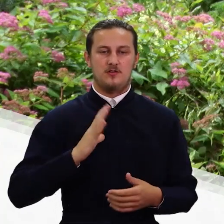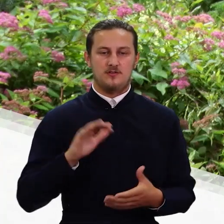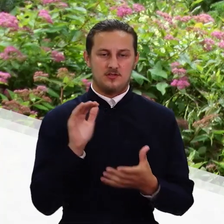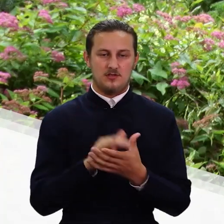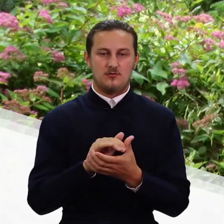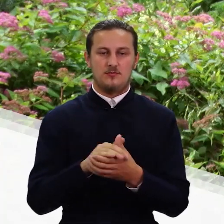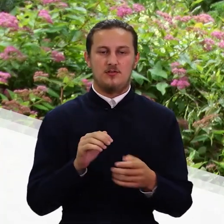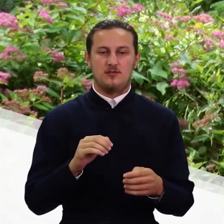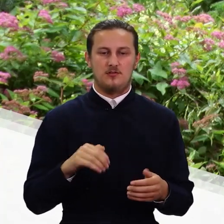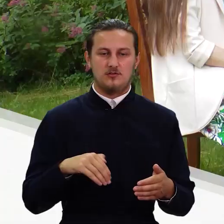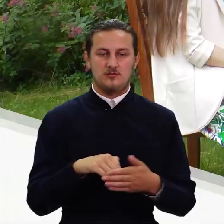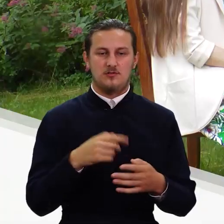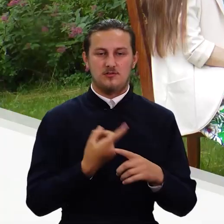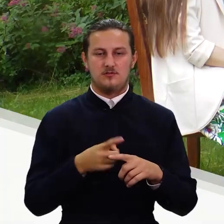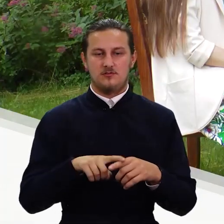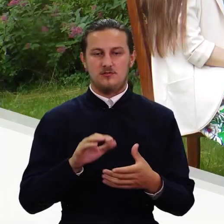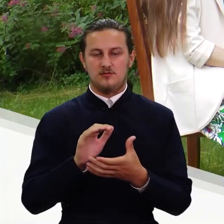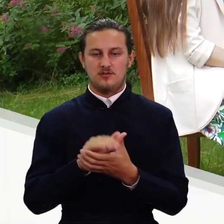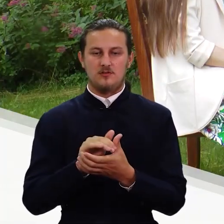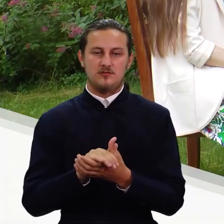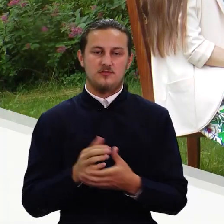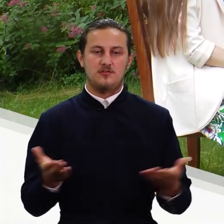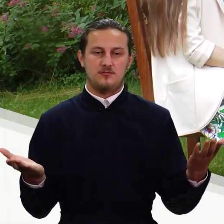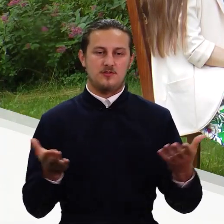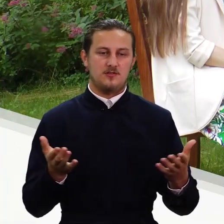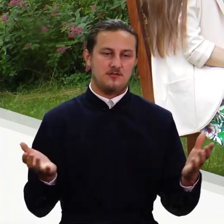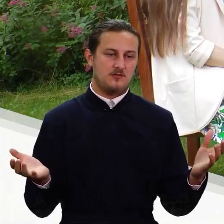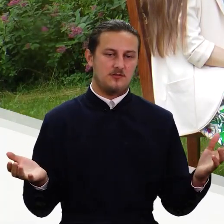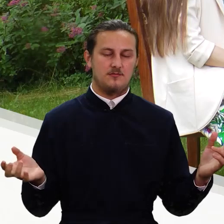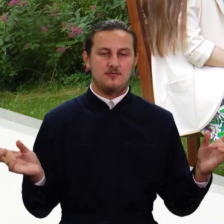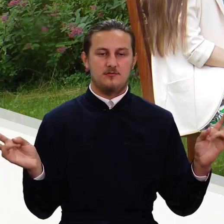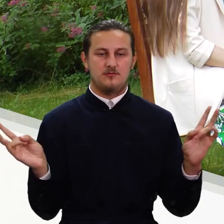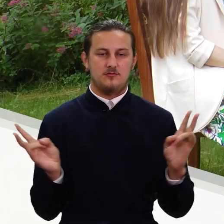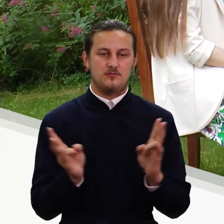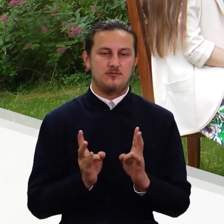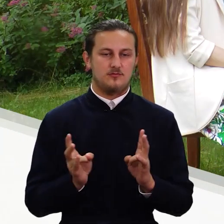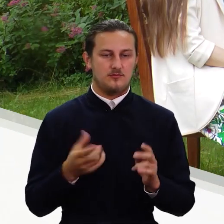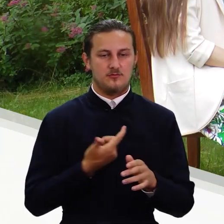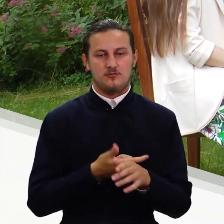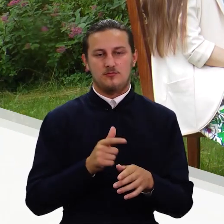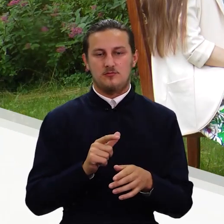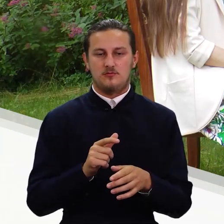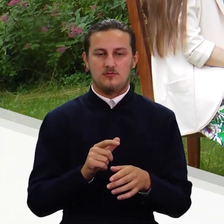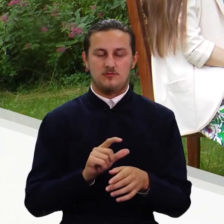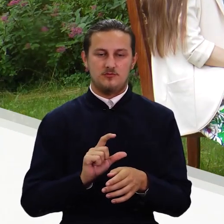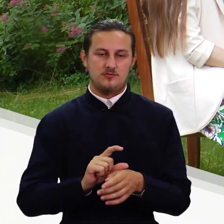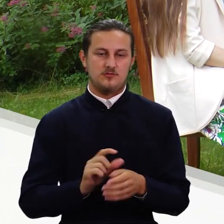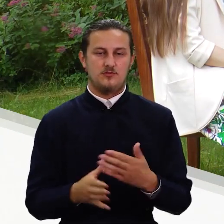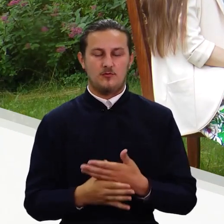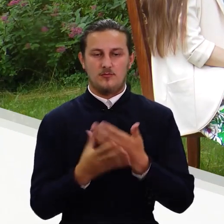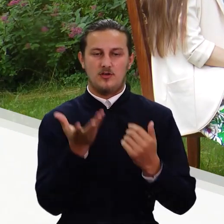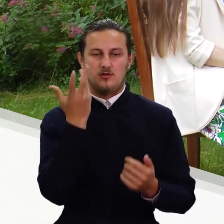але можливо і на добро, ми знайомимося тоді, коли нам дуже буває погано. Чому